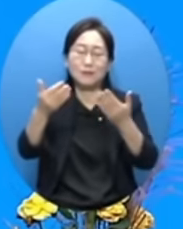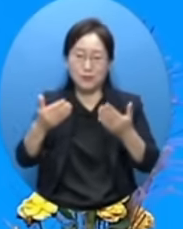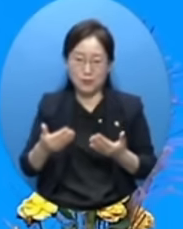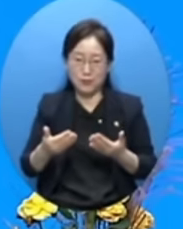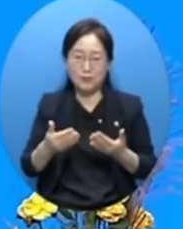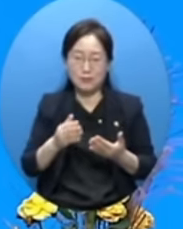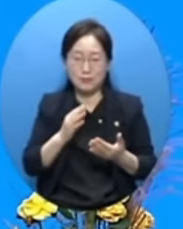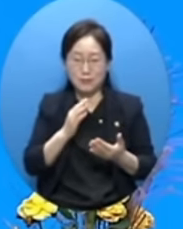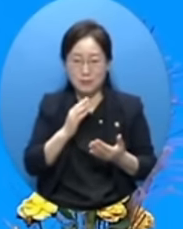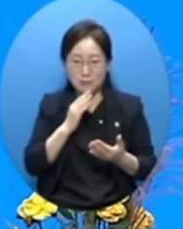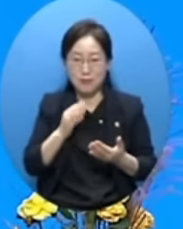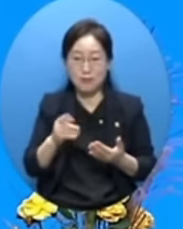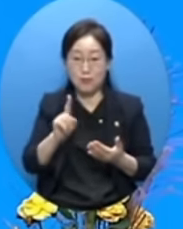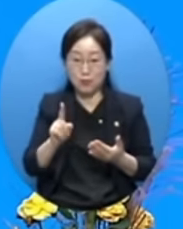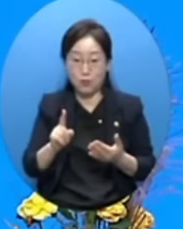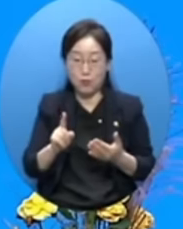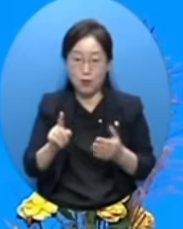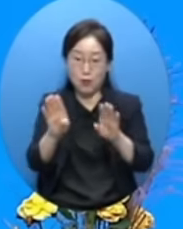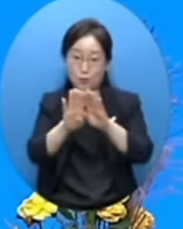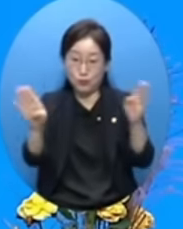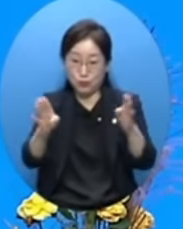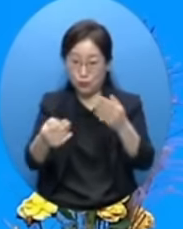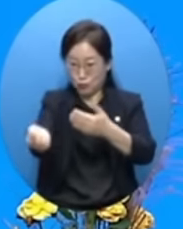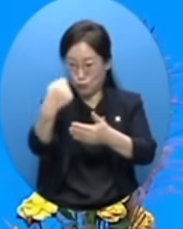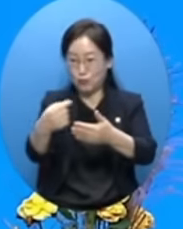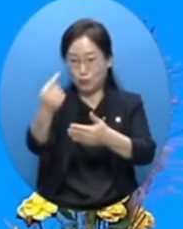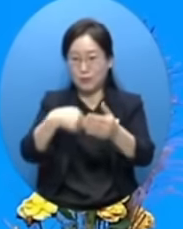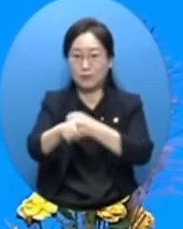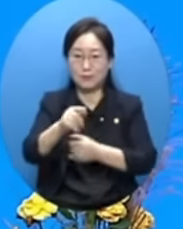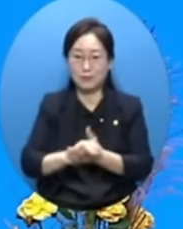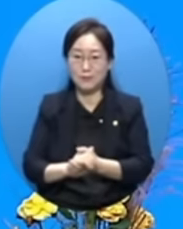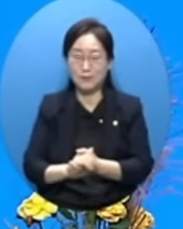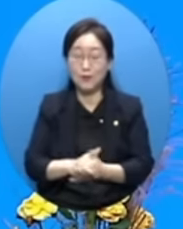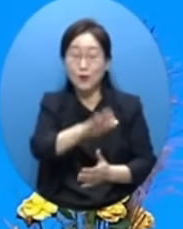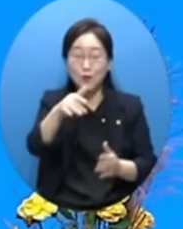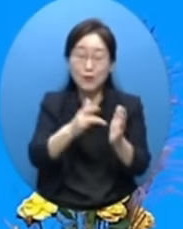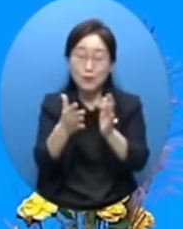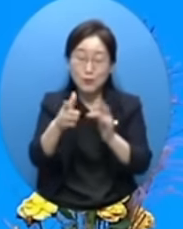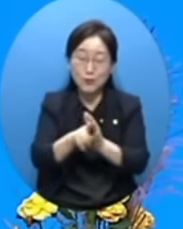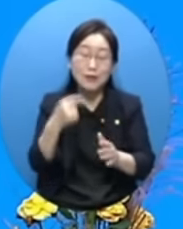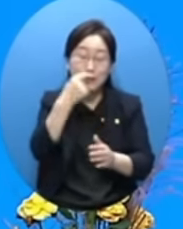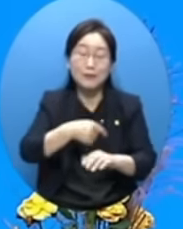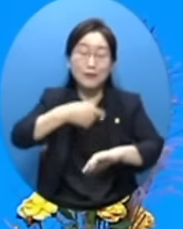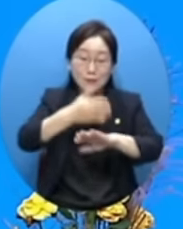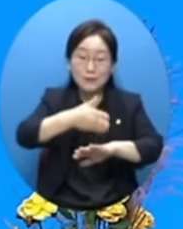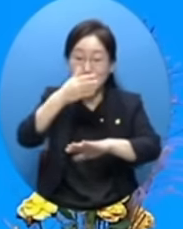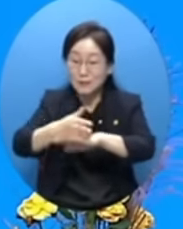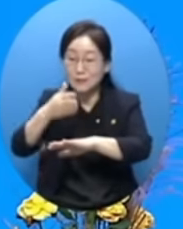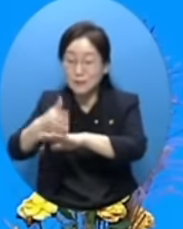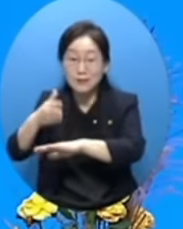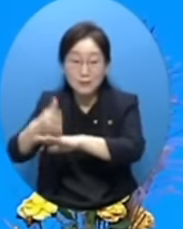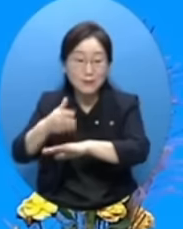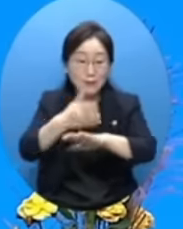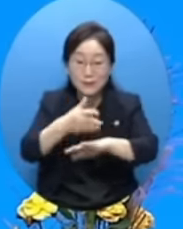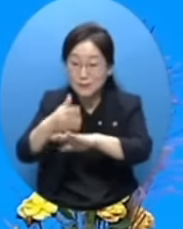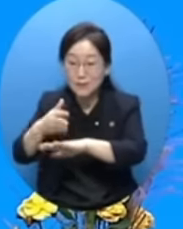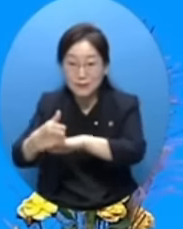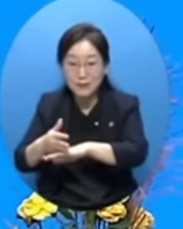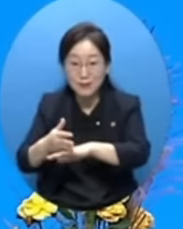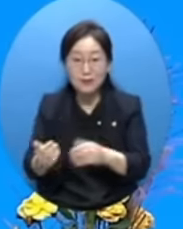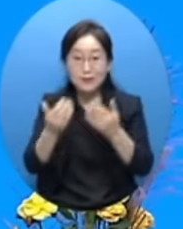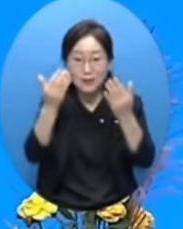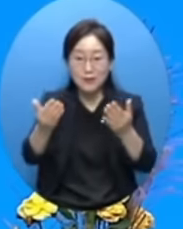그 문을 열어놓는 것입니다. 여러분, 예수 믿고 나서 입만 열면 감사합니다, 감사합니다, 감사합니다, 감사합니다, 감사를